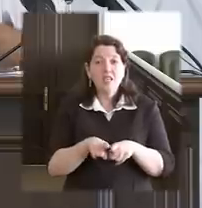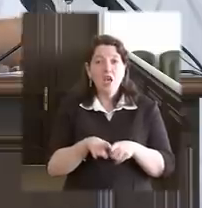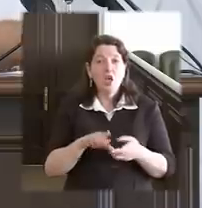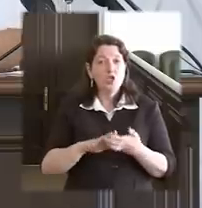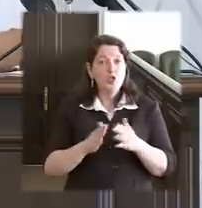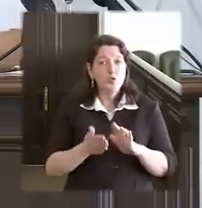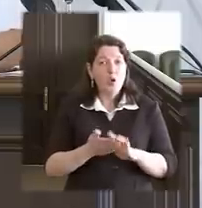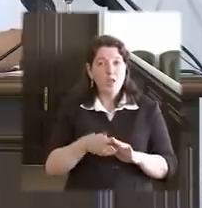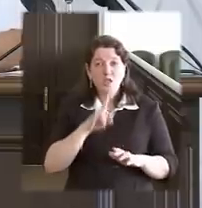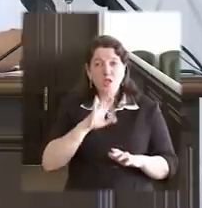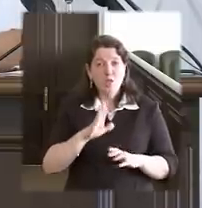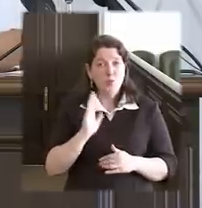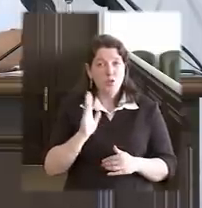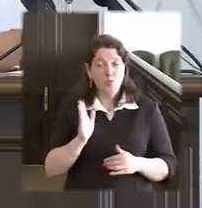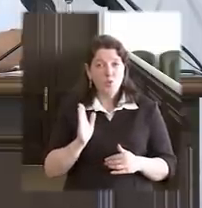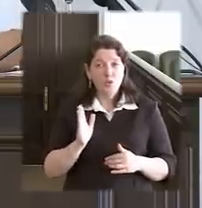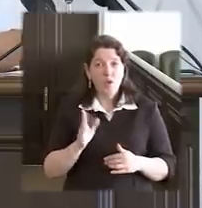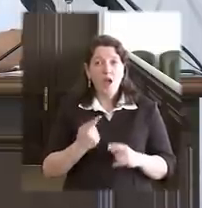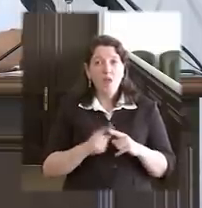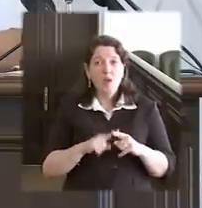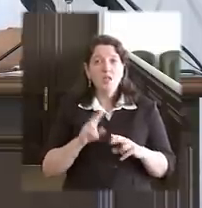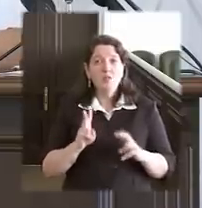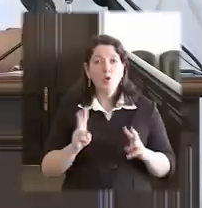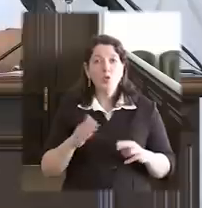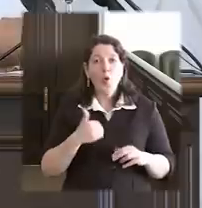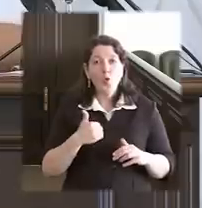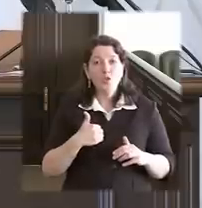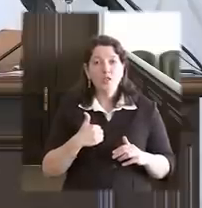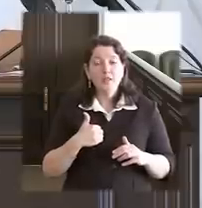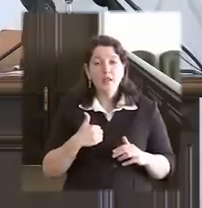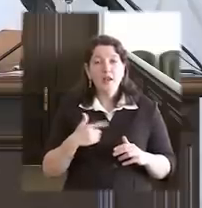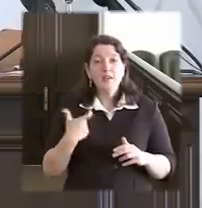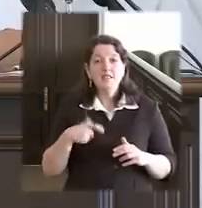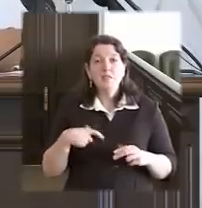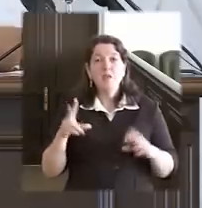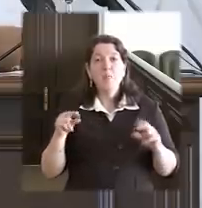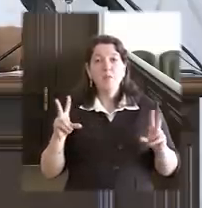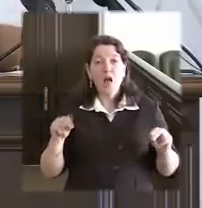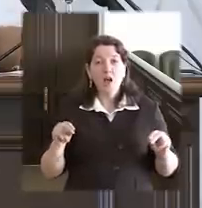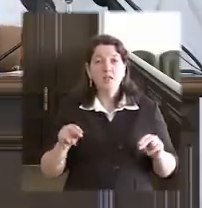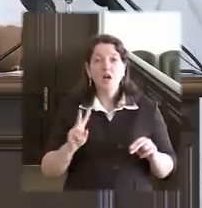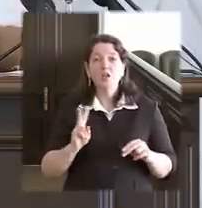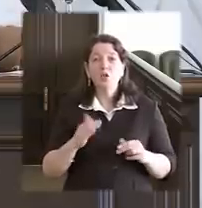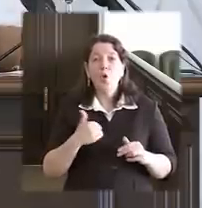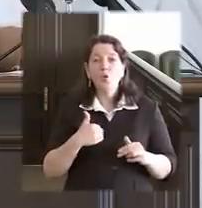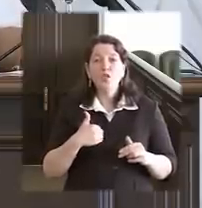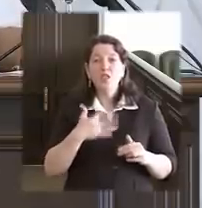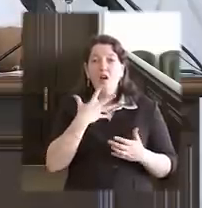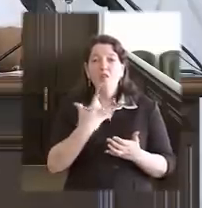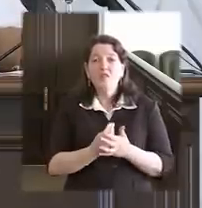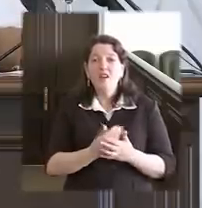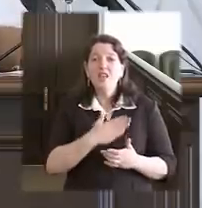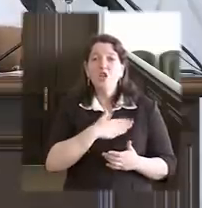Вот это очень важный закон нашей жизни. Поэтому, кто хочет себе блага, кто хочет душе своей какого-то